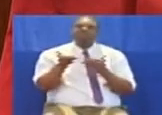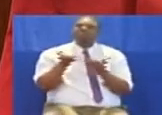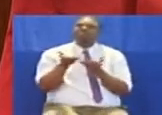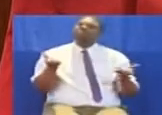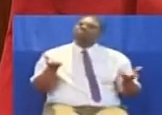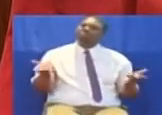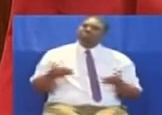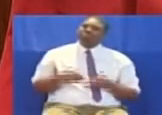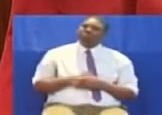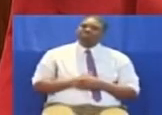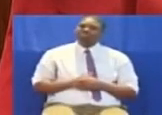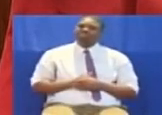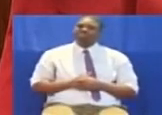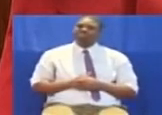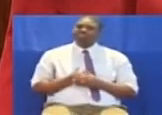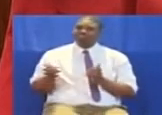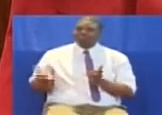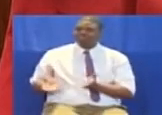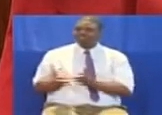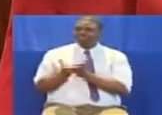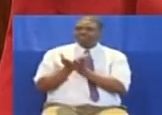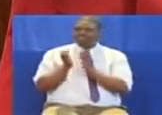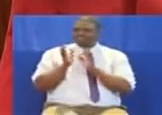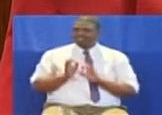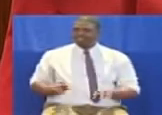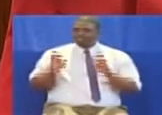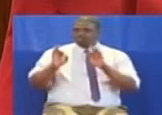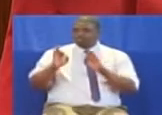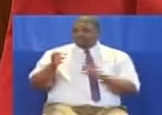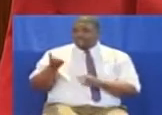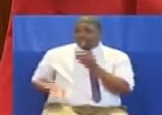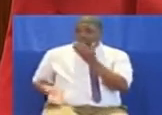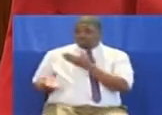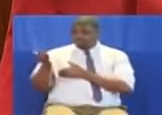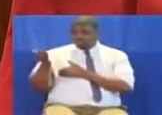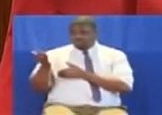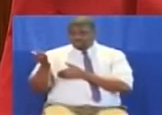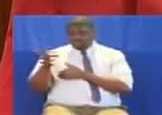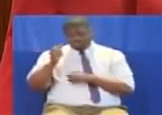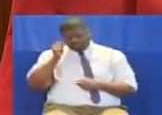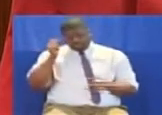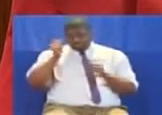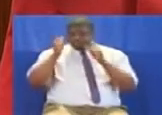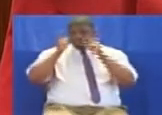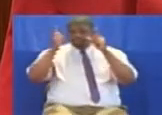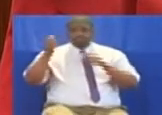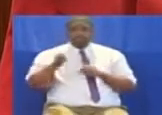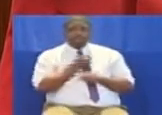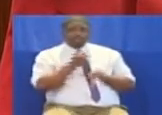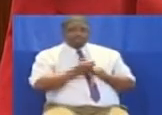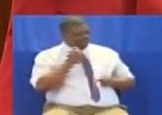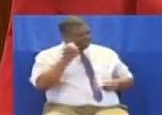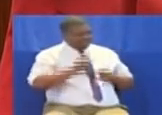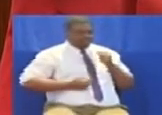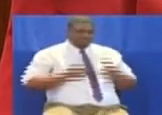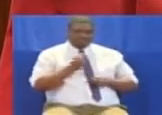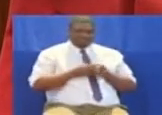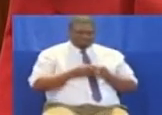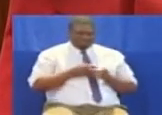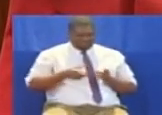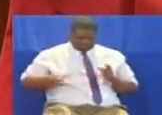na kwa bahati nzuri nikiamka asubuhi kwenda kufanya mazoezi, nikipita